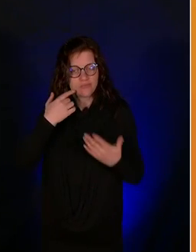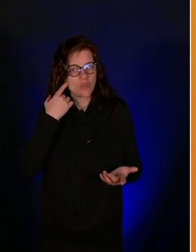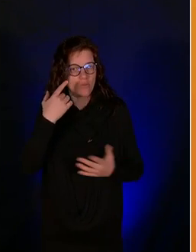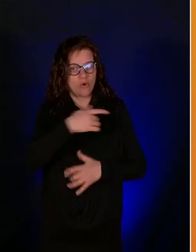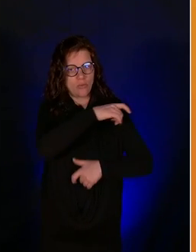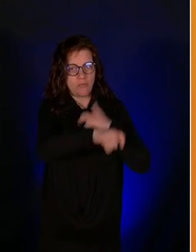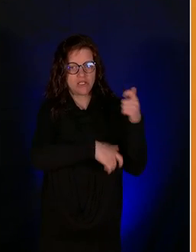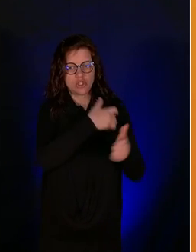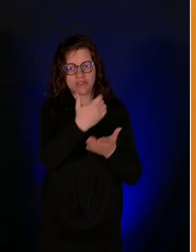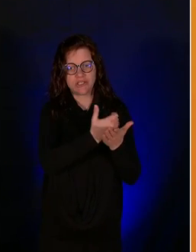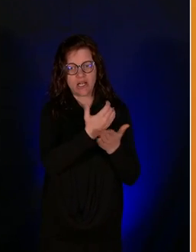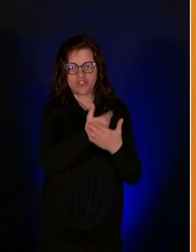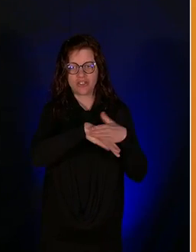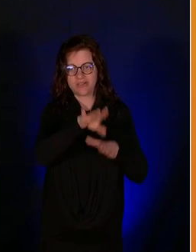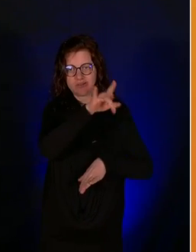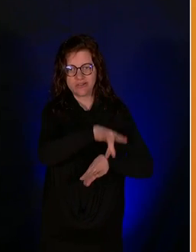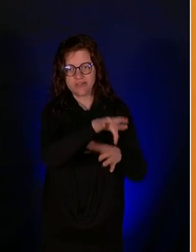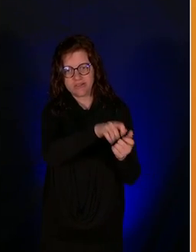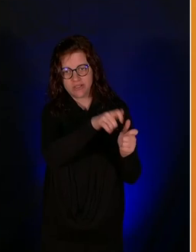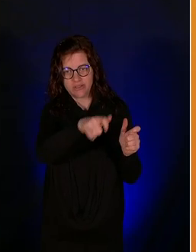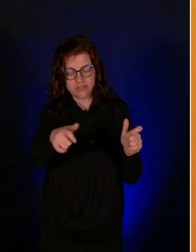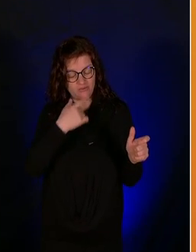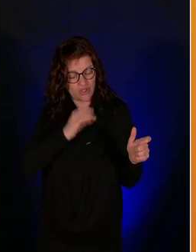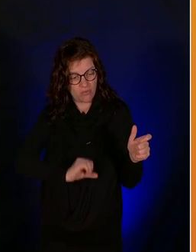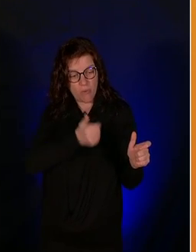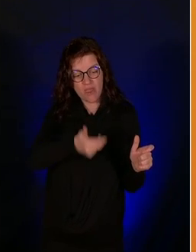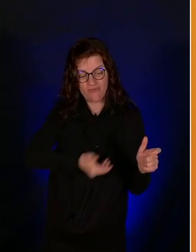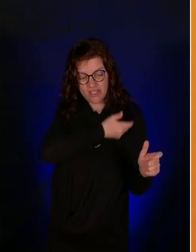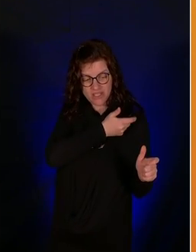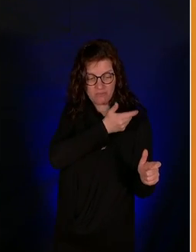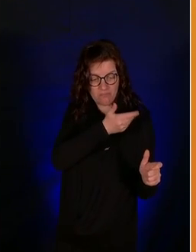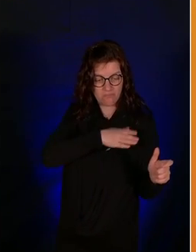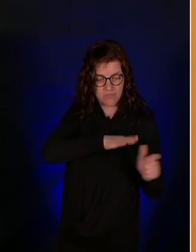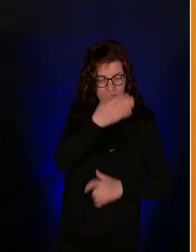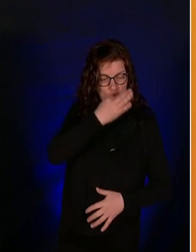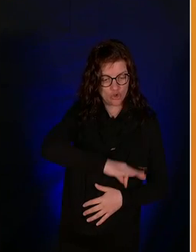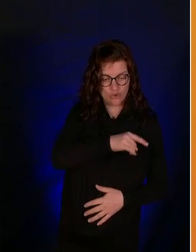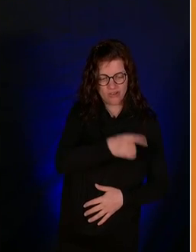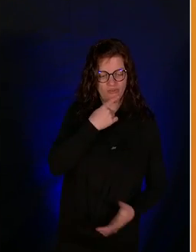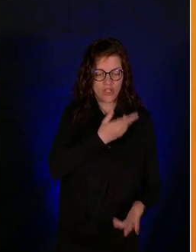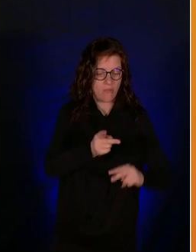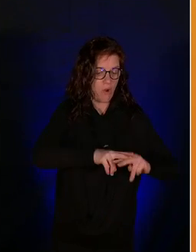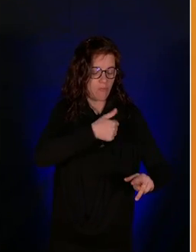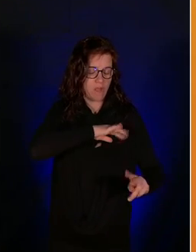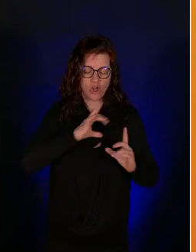industriels, premières à être victimes de ces pollutions, ne meurent pas d'un cancer.